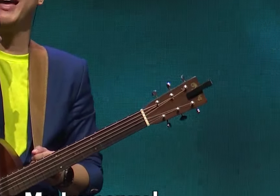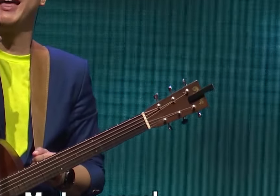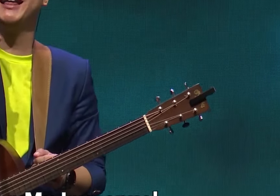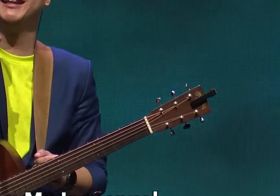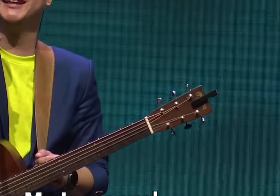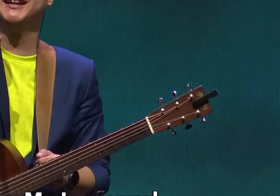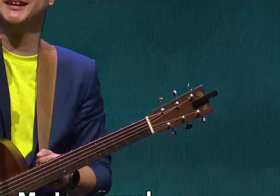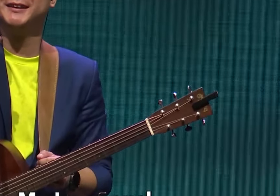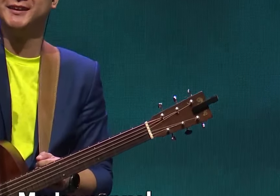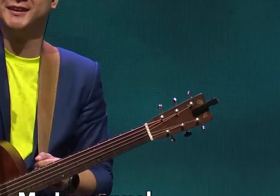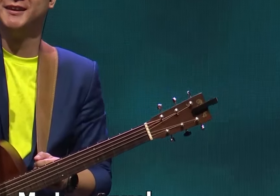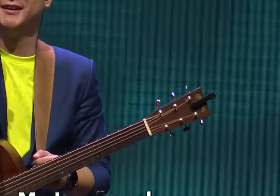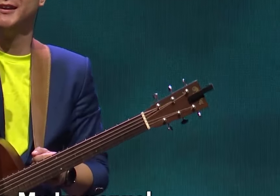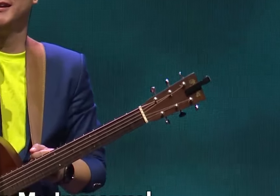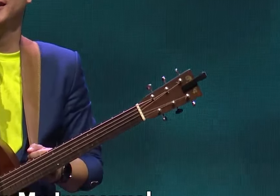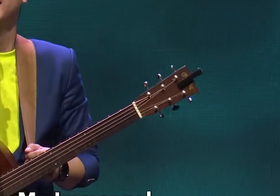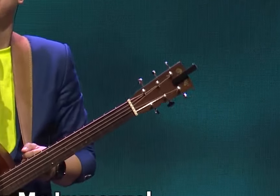Immanuel.